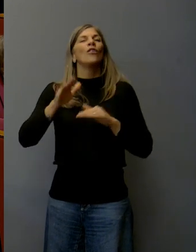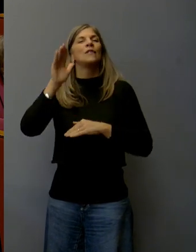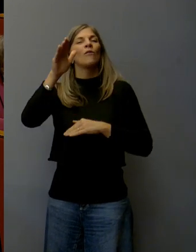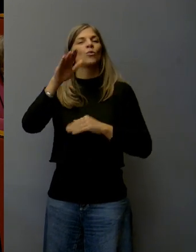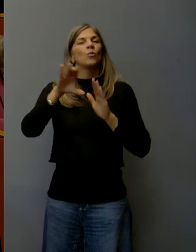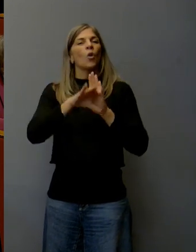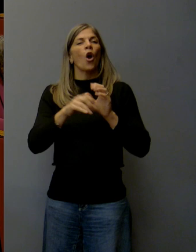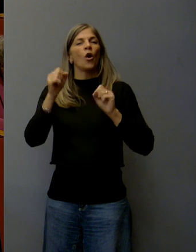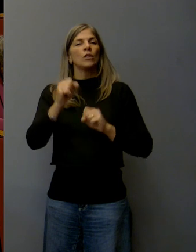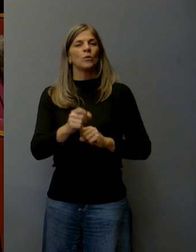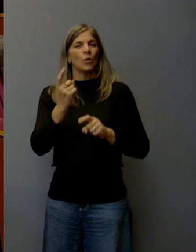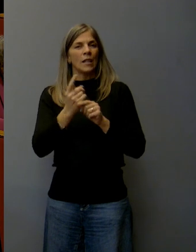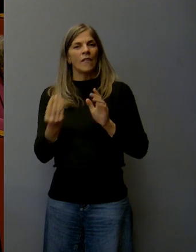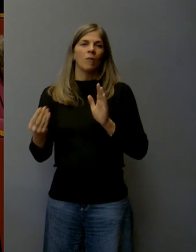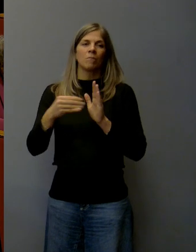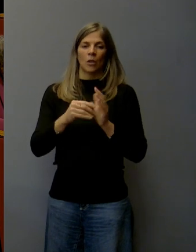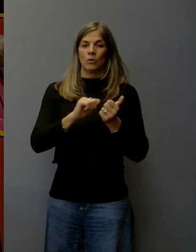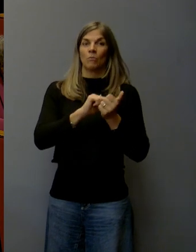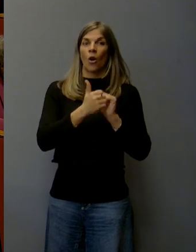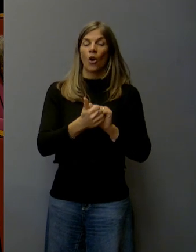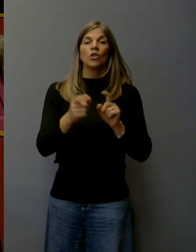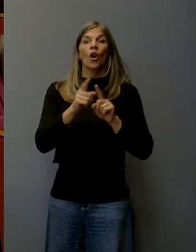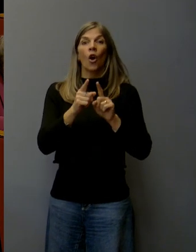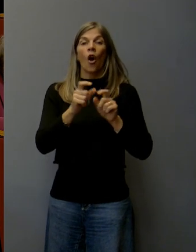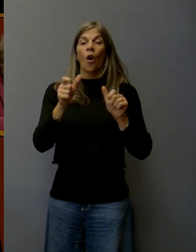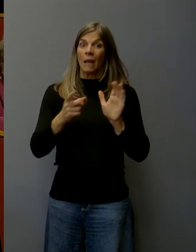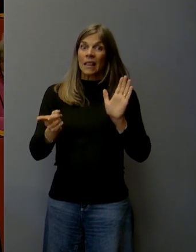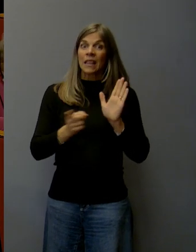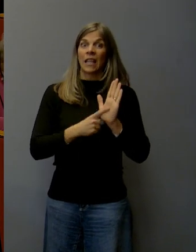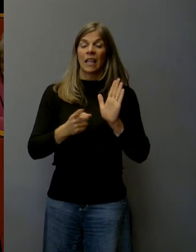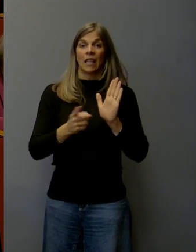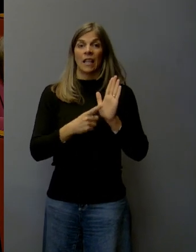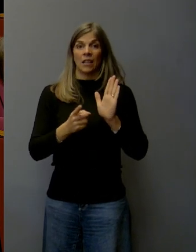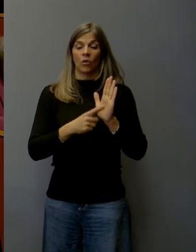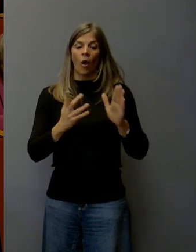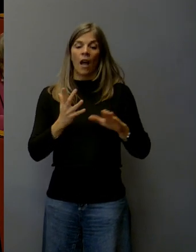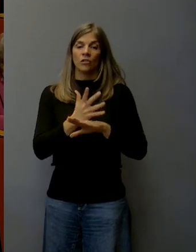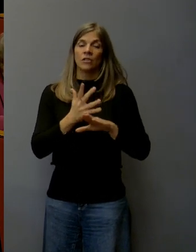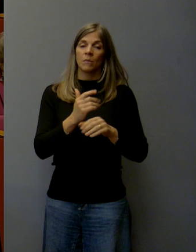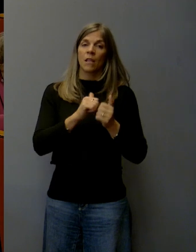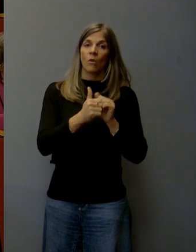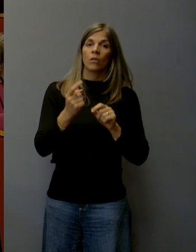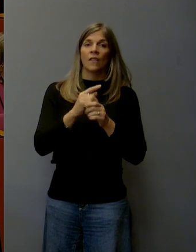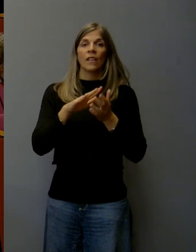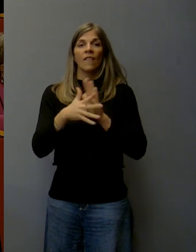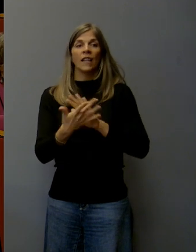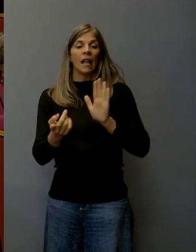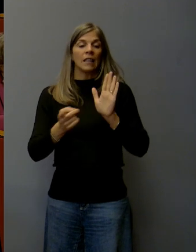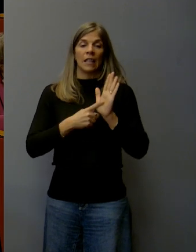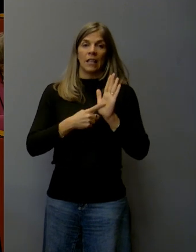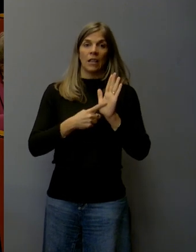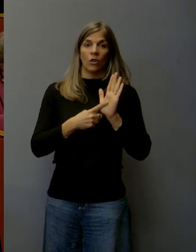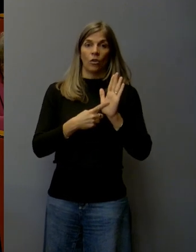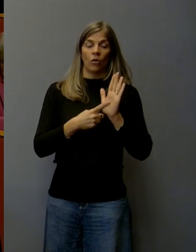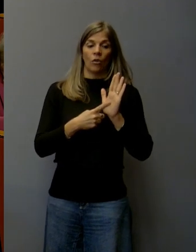lo sport venga concepito come diritto quindi l'accessibilità alle attività sportive siano diritto è chiaro che solo